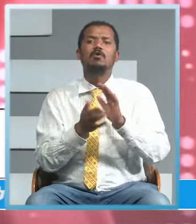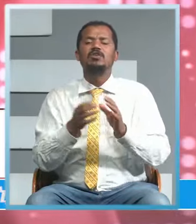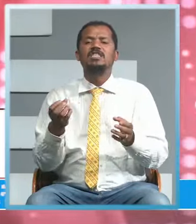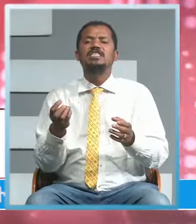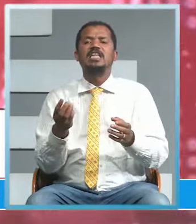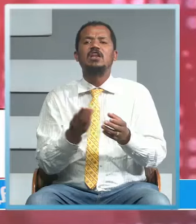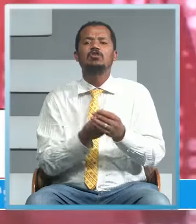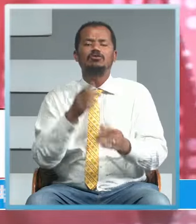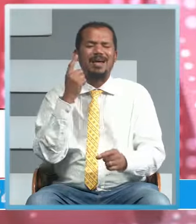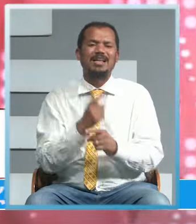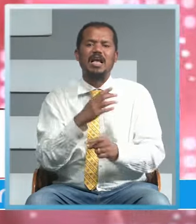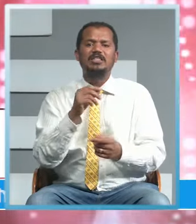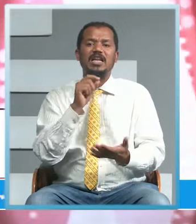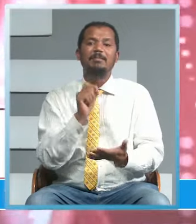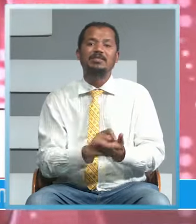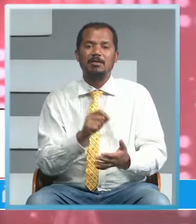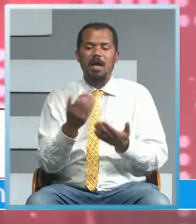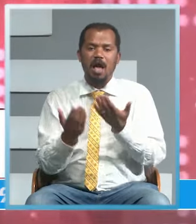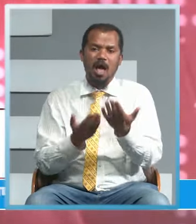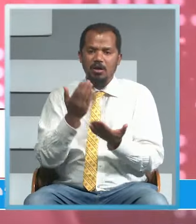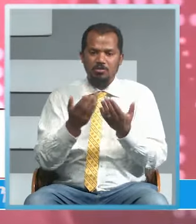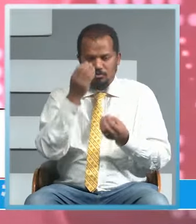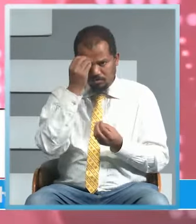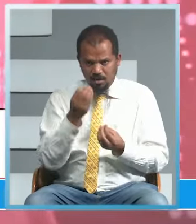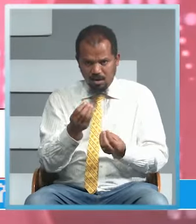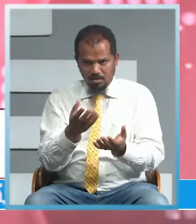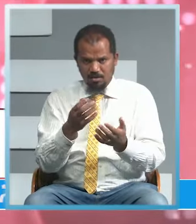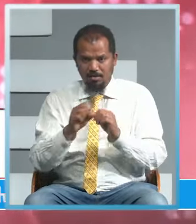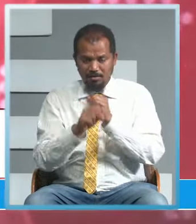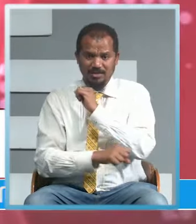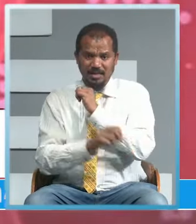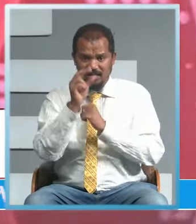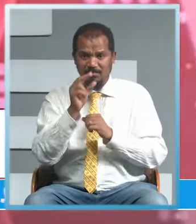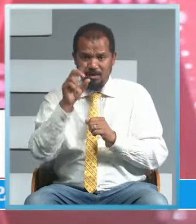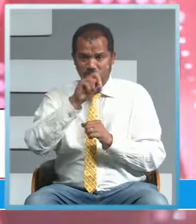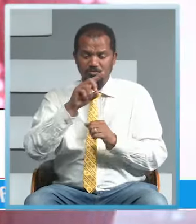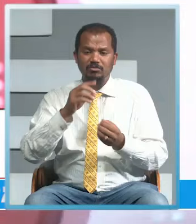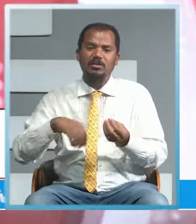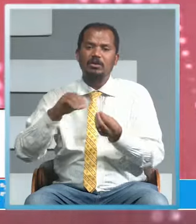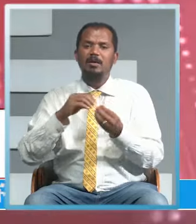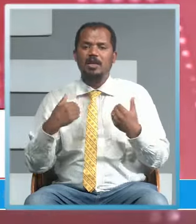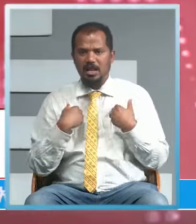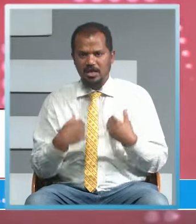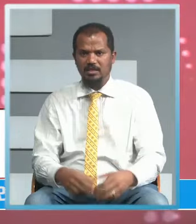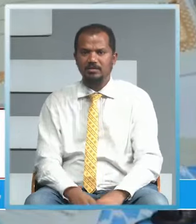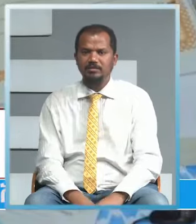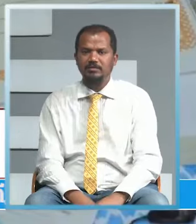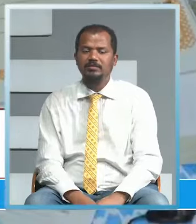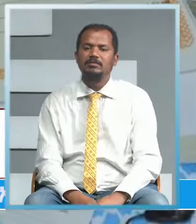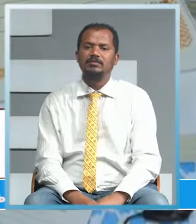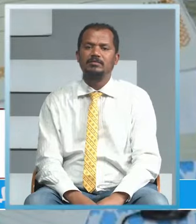መሆኑን የሰነዶች ማረጋገጫና ምዝገባ አገልግሎት አስታውቋል። መሰረት ባዩ ተጨማሪ አላት።